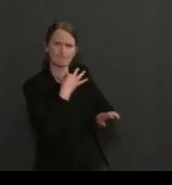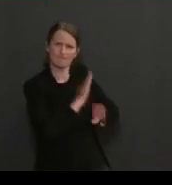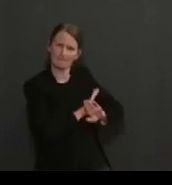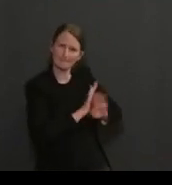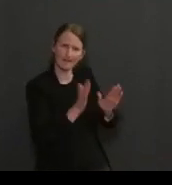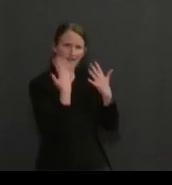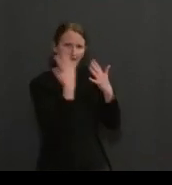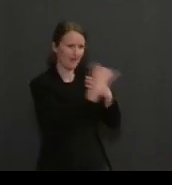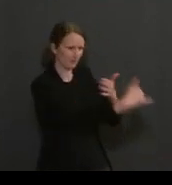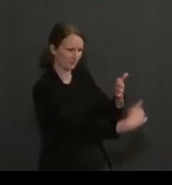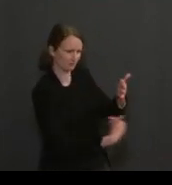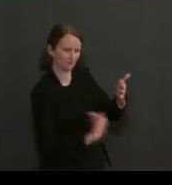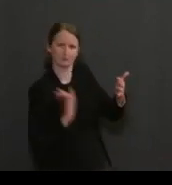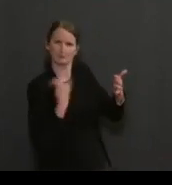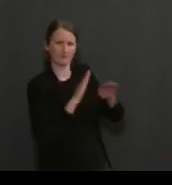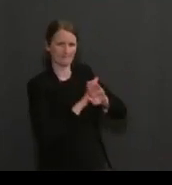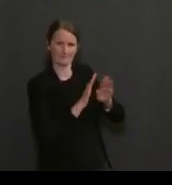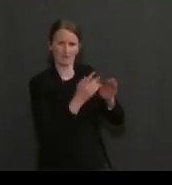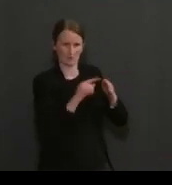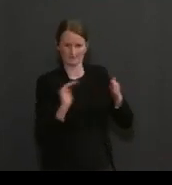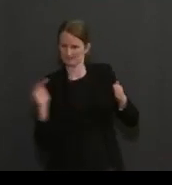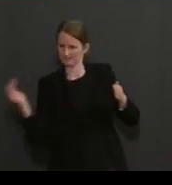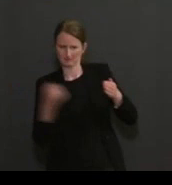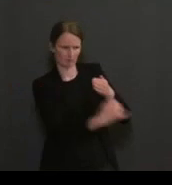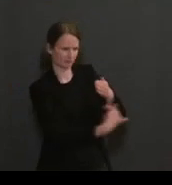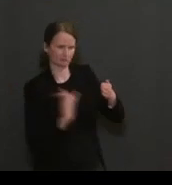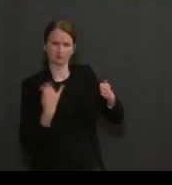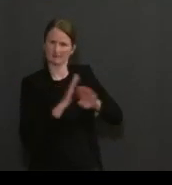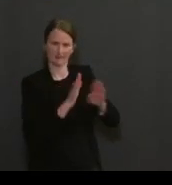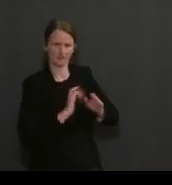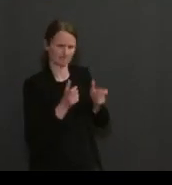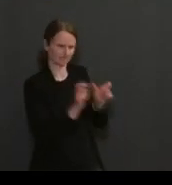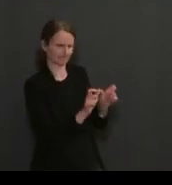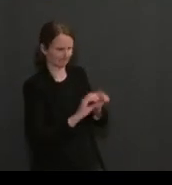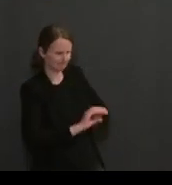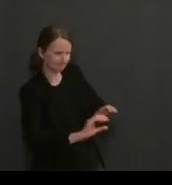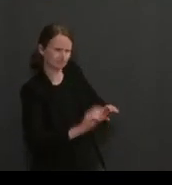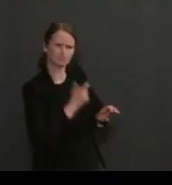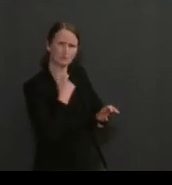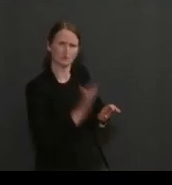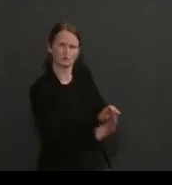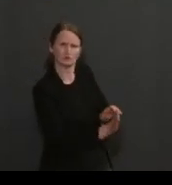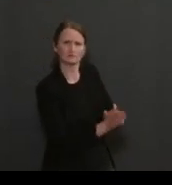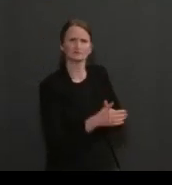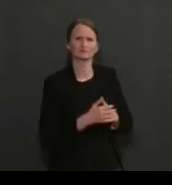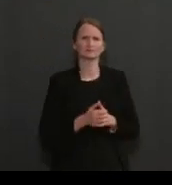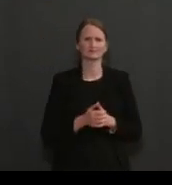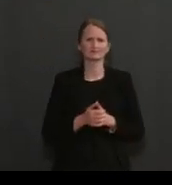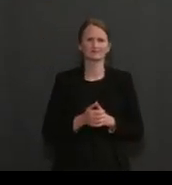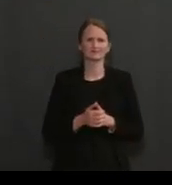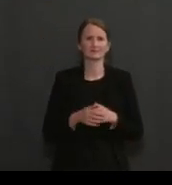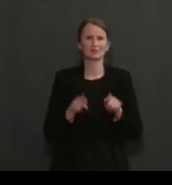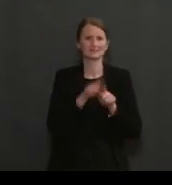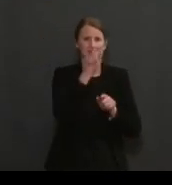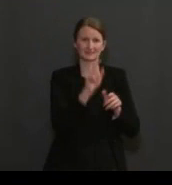année. Il est clair que la personne contaminée qui est en isolement à la maison, si elle doit